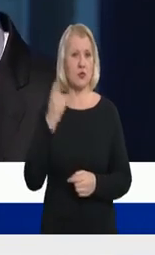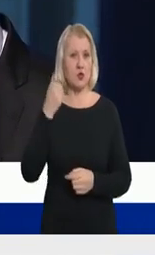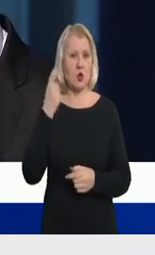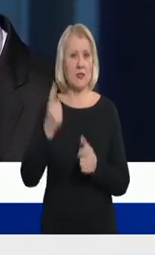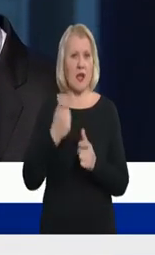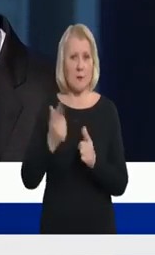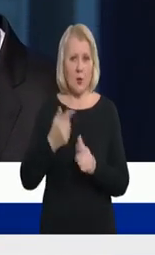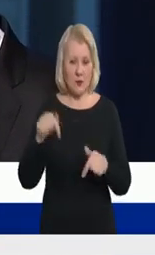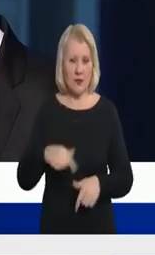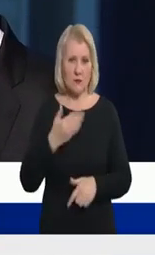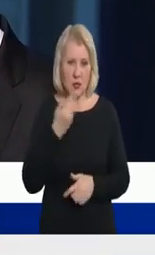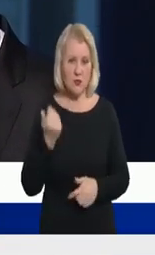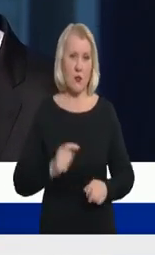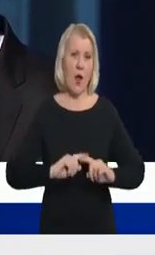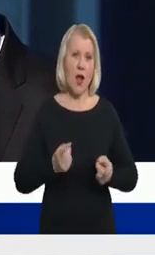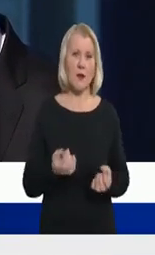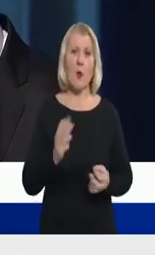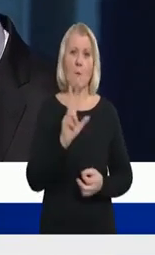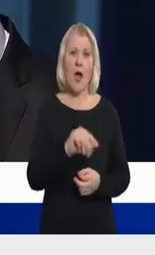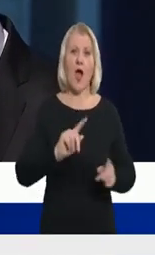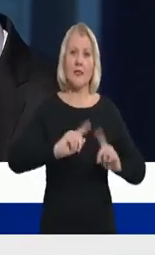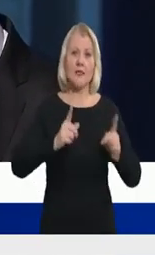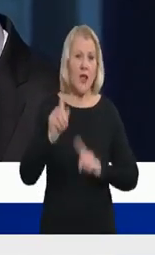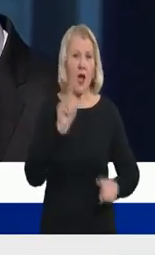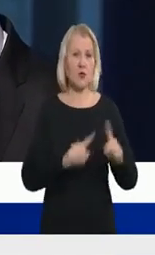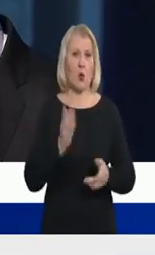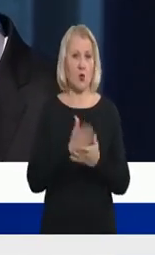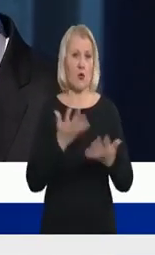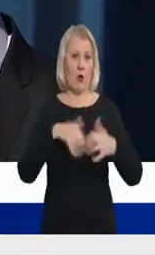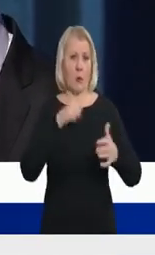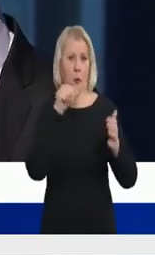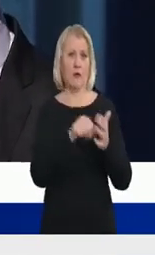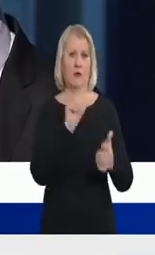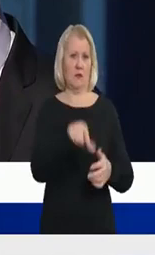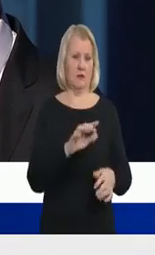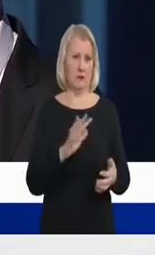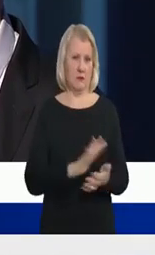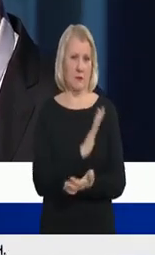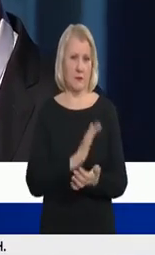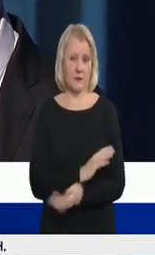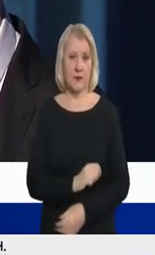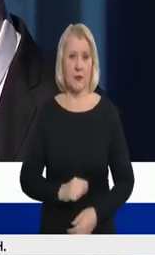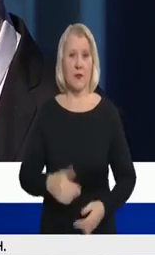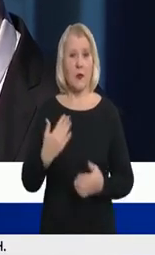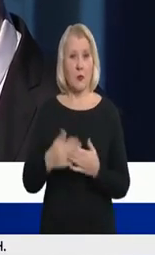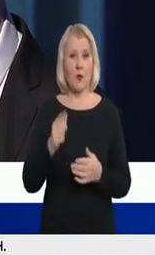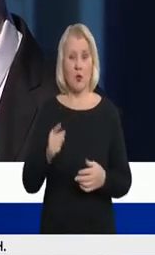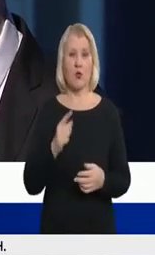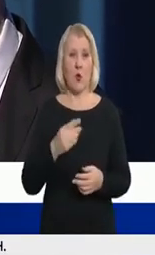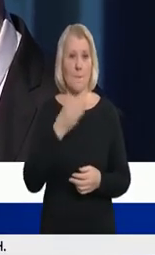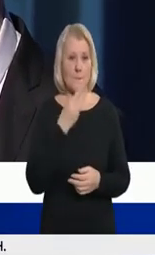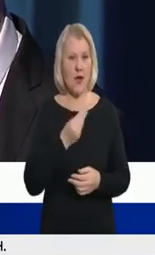anebo mají jiné názory. Takže Tomáš Garrigue Masaryk je v tomto ohledu velmi,